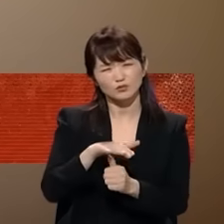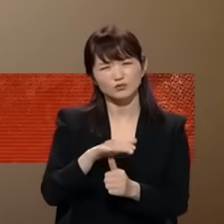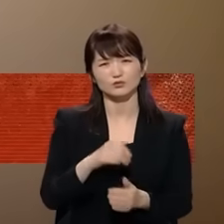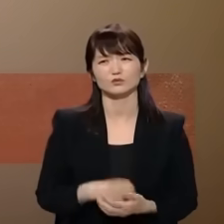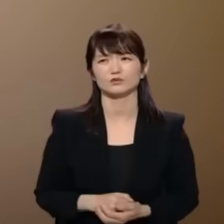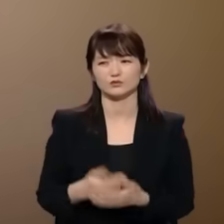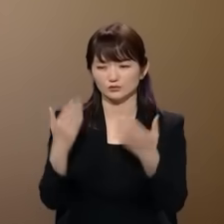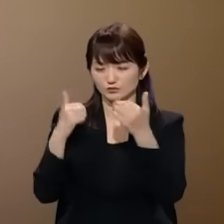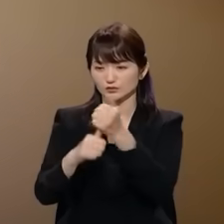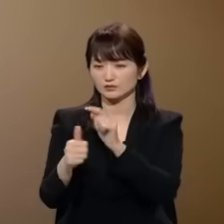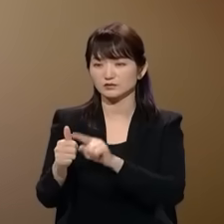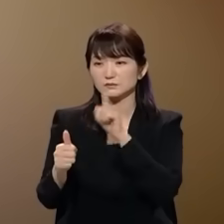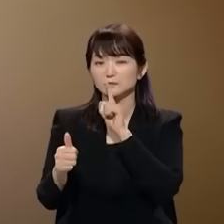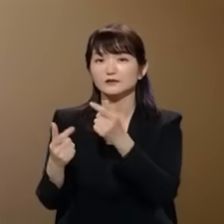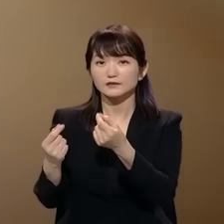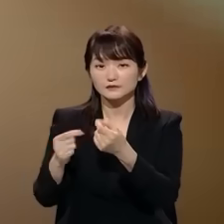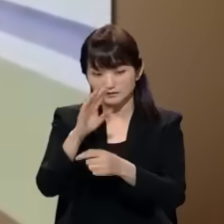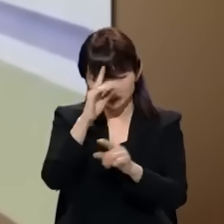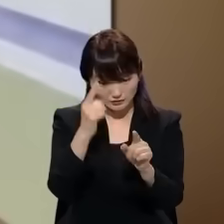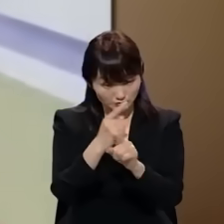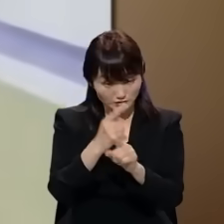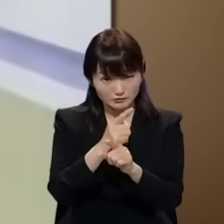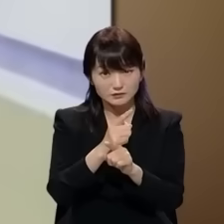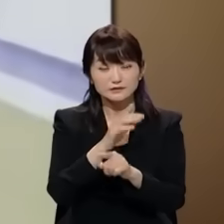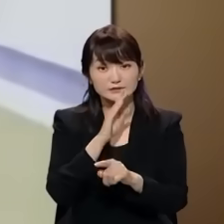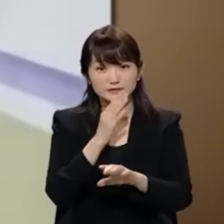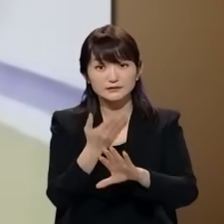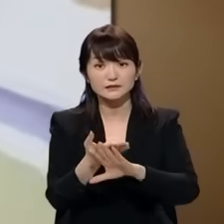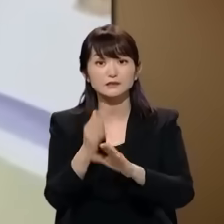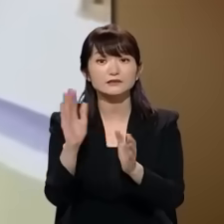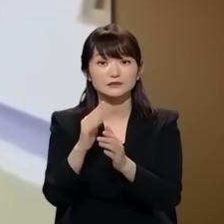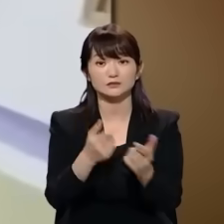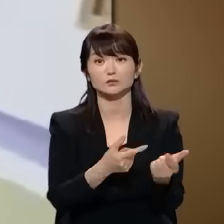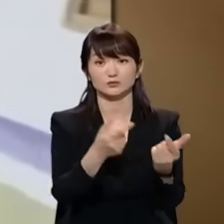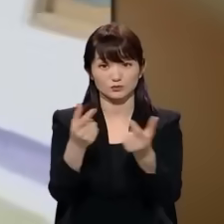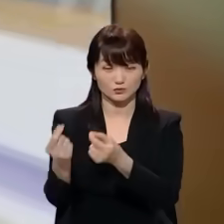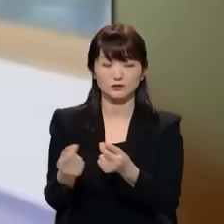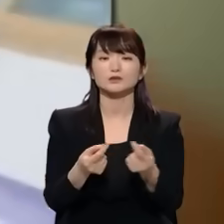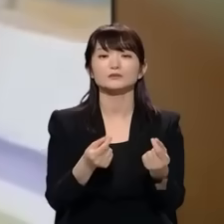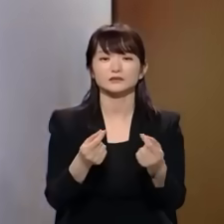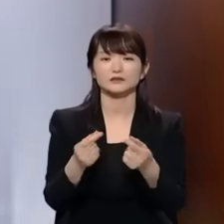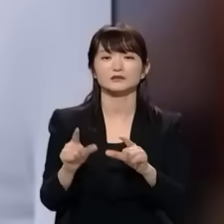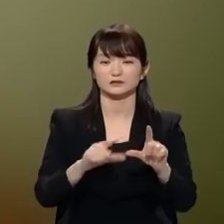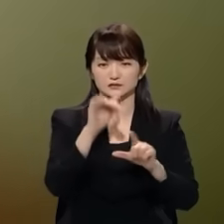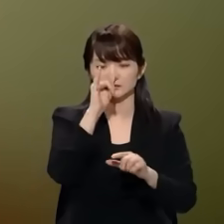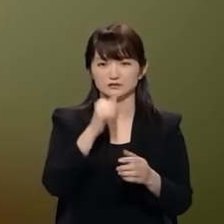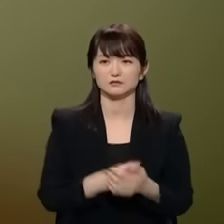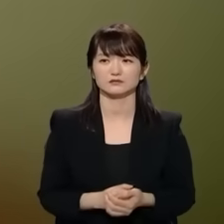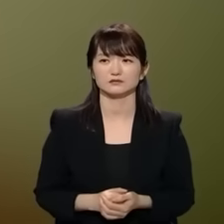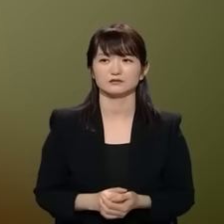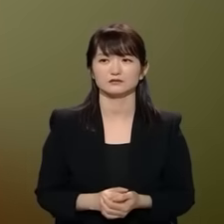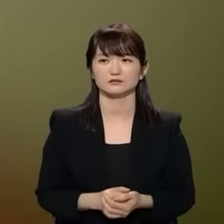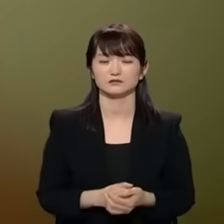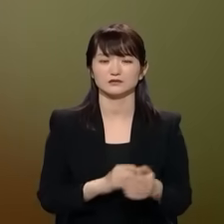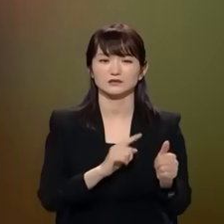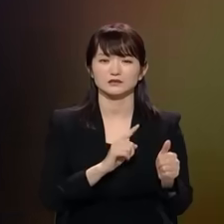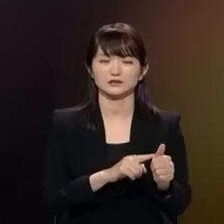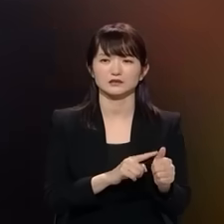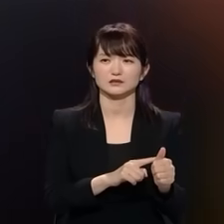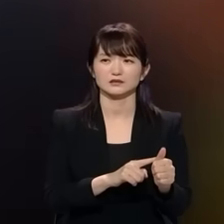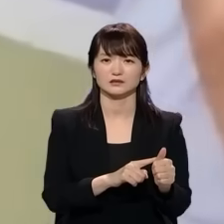선생님 말씀처럼 치료 받으면 이제 정말 다른 아이들과 동일하게 비슷하게 살 수 있잖아요. 이거 언제까지 저 아이와